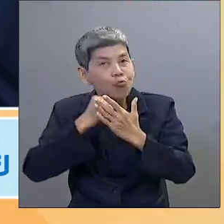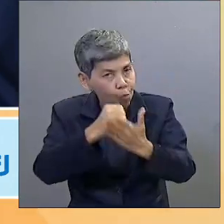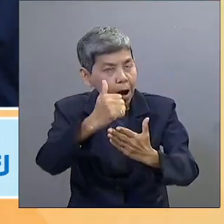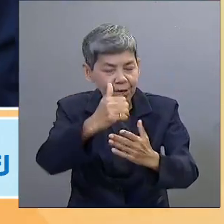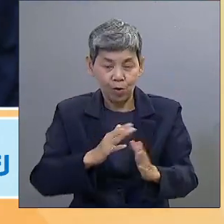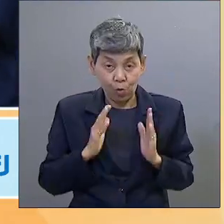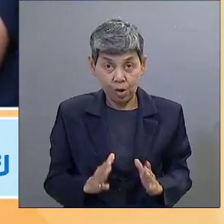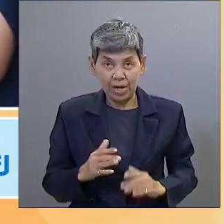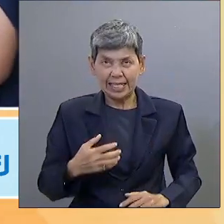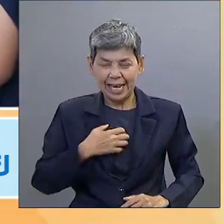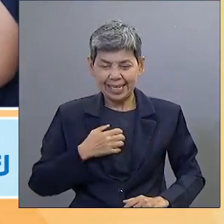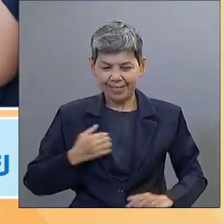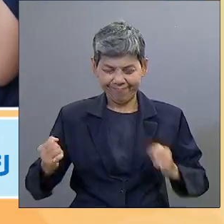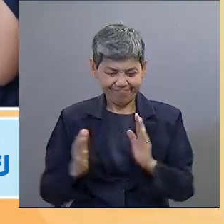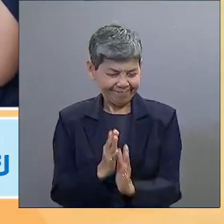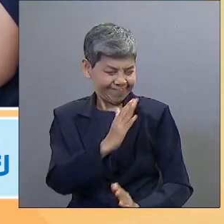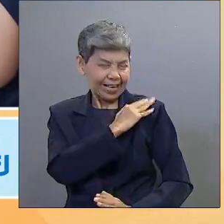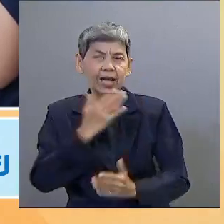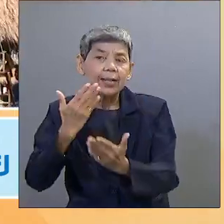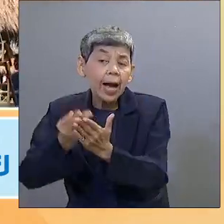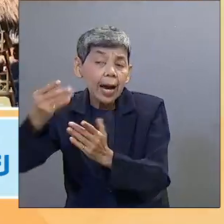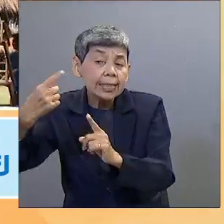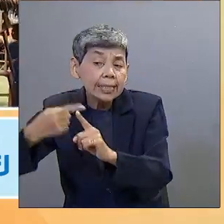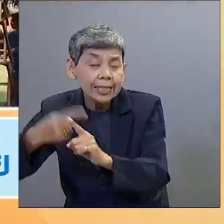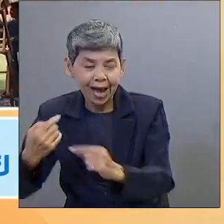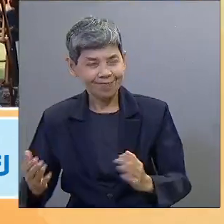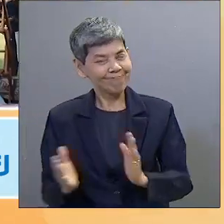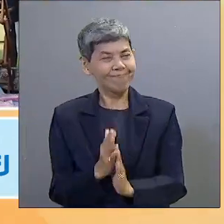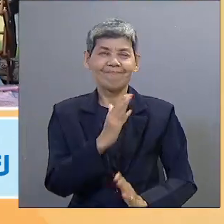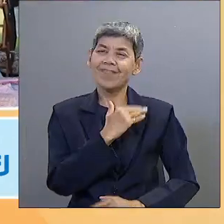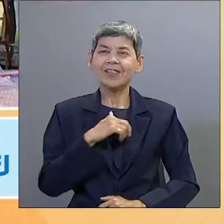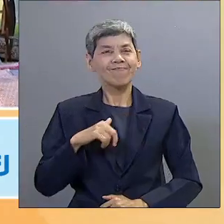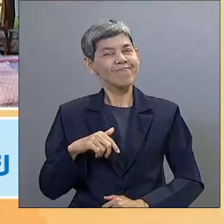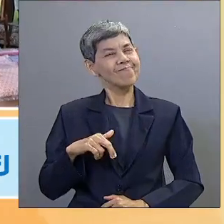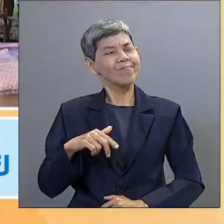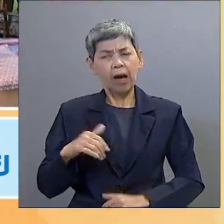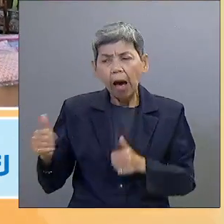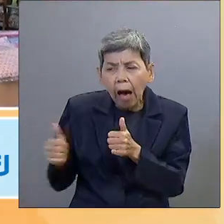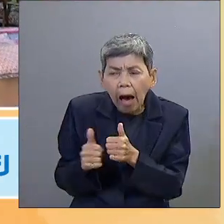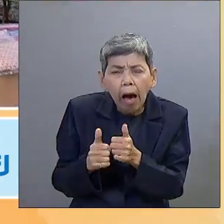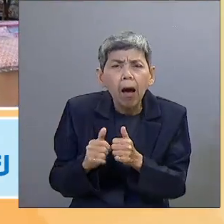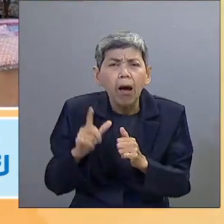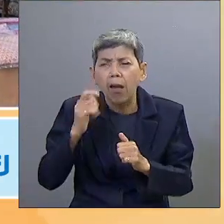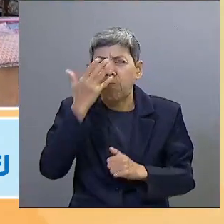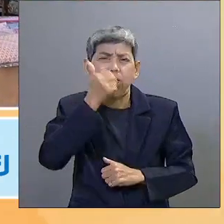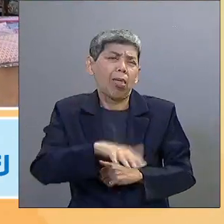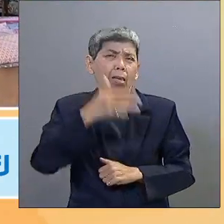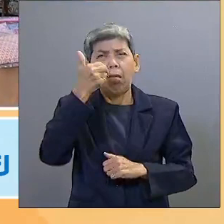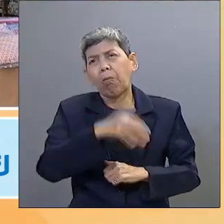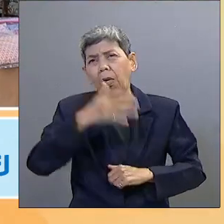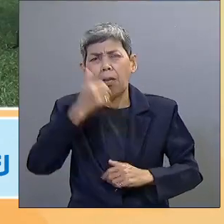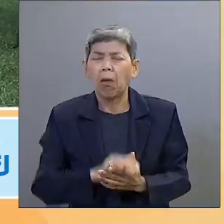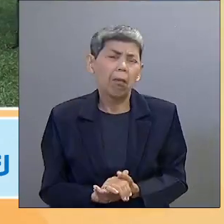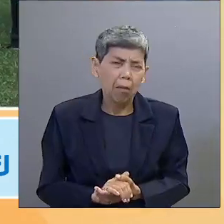ลายท่านเนี่ยพออยากใส่ชุดไทยไปก็ไปเช่าไงเพื่อให้เข้ากับเทศกาลนี้ทีนี้ถ้าคนข้างๆไปด้วยแล้วถ่ายรูปไม่สวยมันก็หงุดหงิดนิดนึงนะ